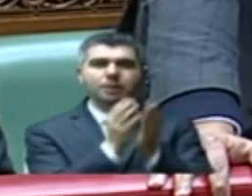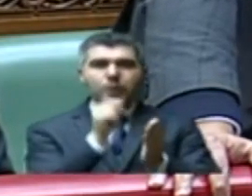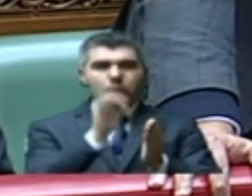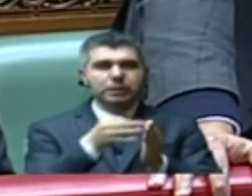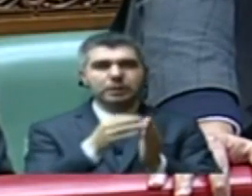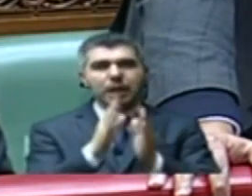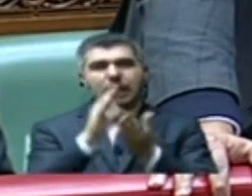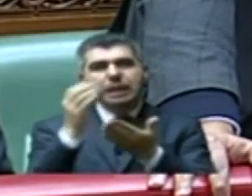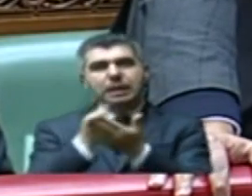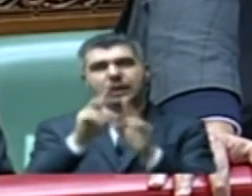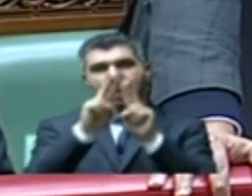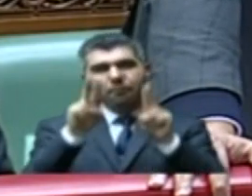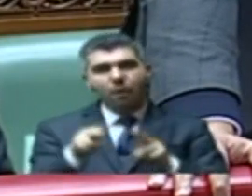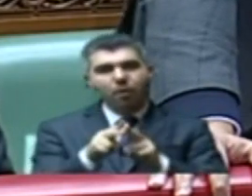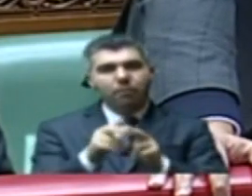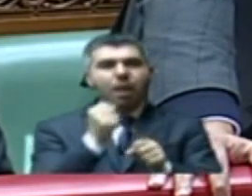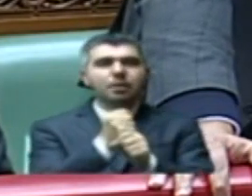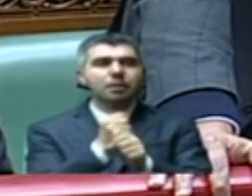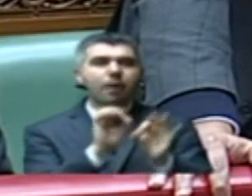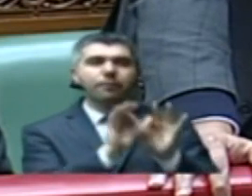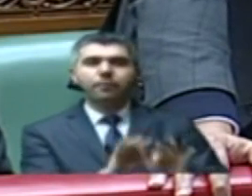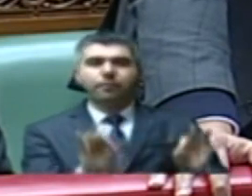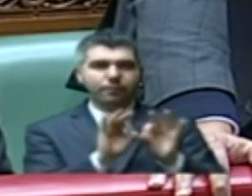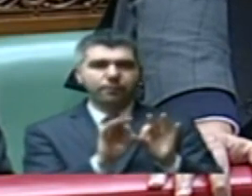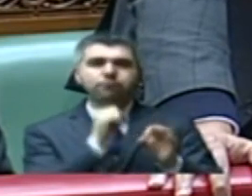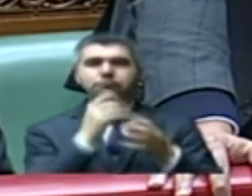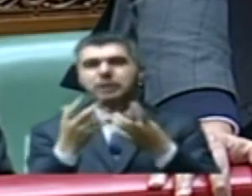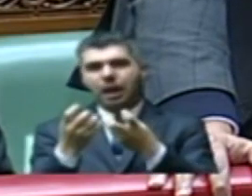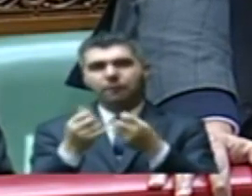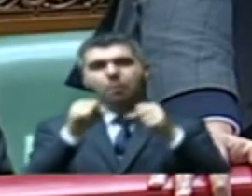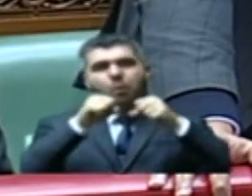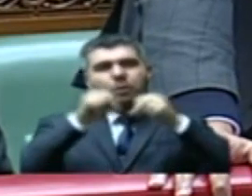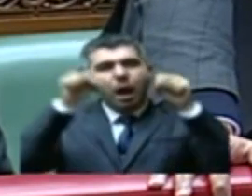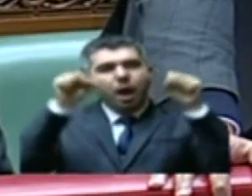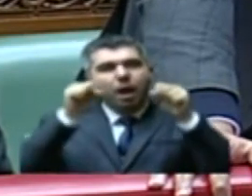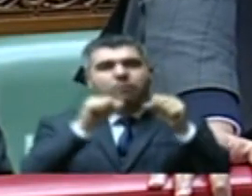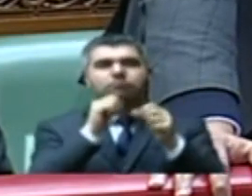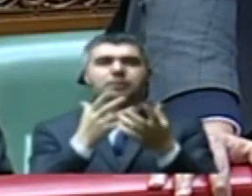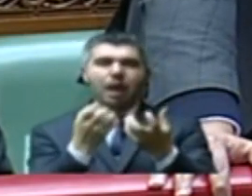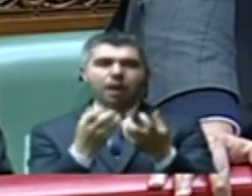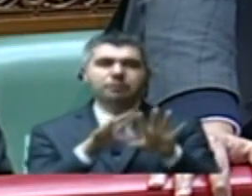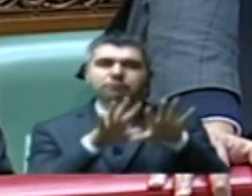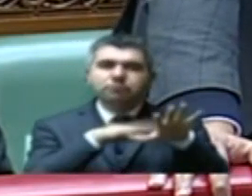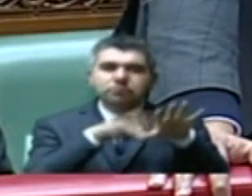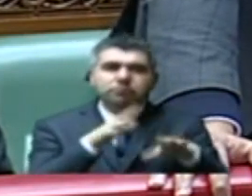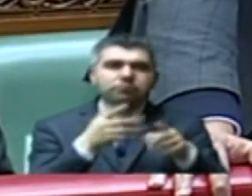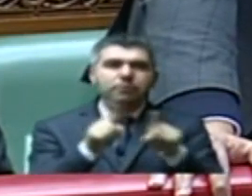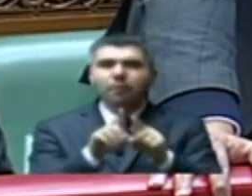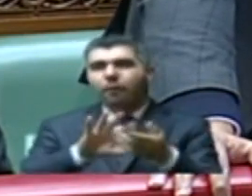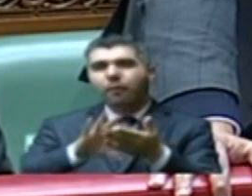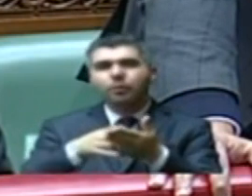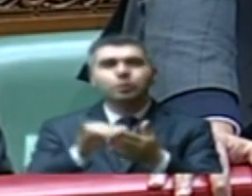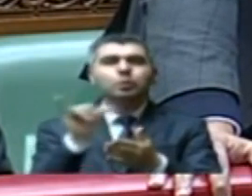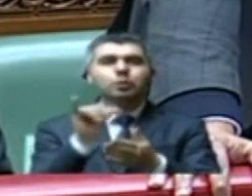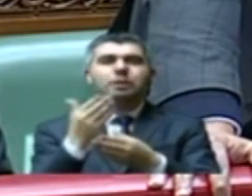المجتمع وانه دابا تنشوفوا هاد الاحتقانات السيد الوزير اللي كاين اللي تيتزعم غير حامل الشواهدات سي نورمال لانه يئس بانه